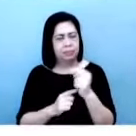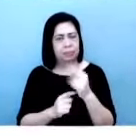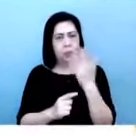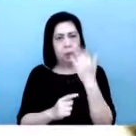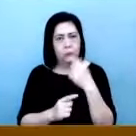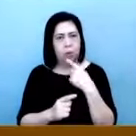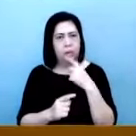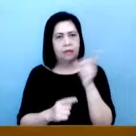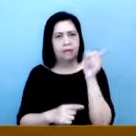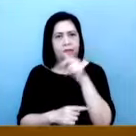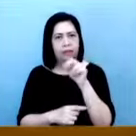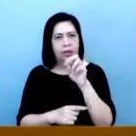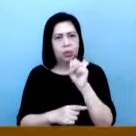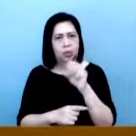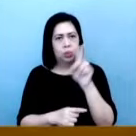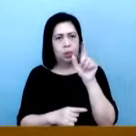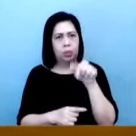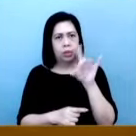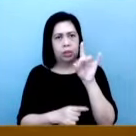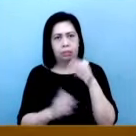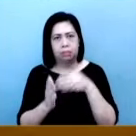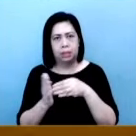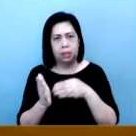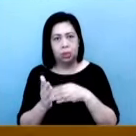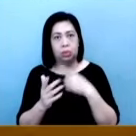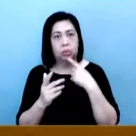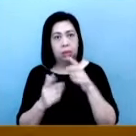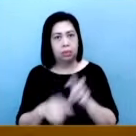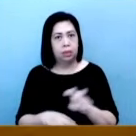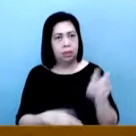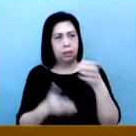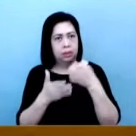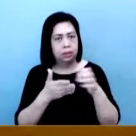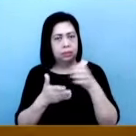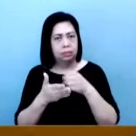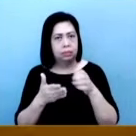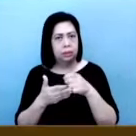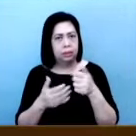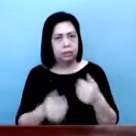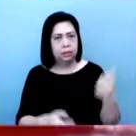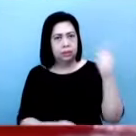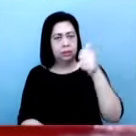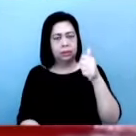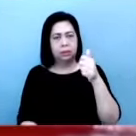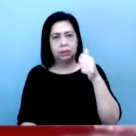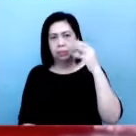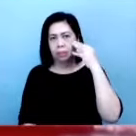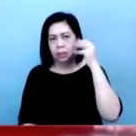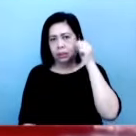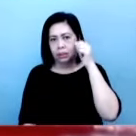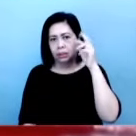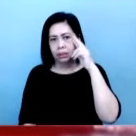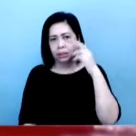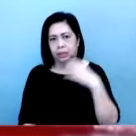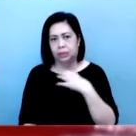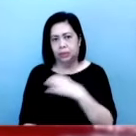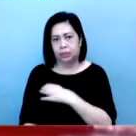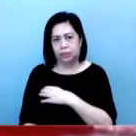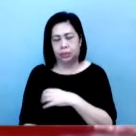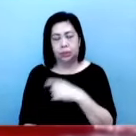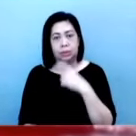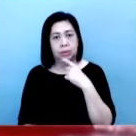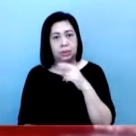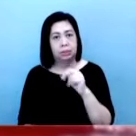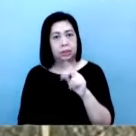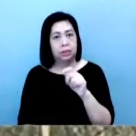nila ay fake news na 1.8 billion na travel expenses ni House Speaker Martin Romualdez bago ang suspension order ng ntc na